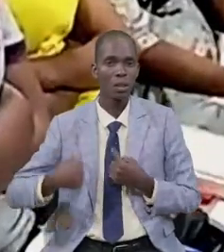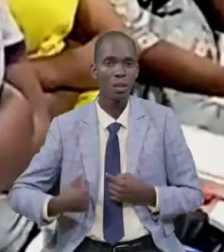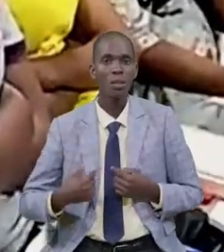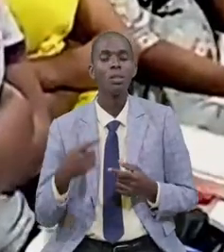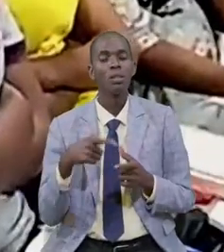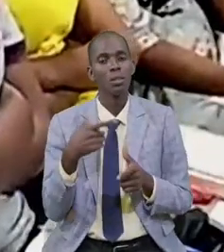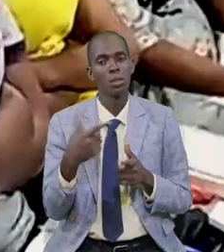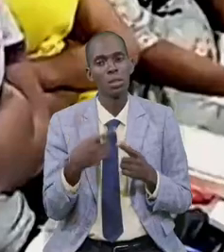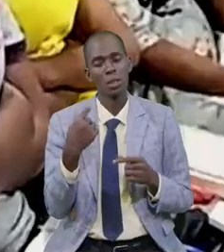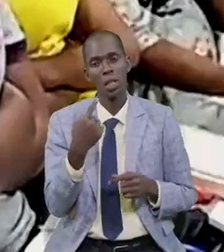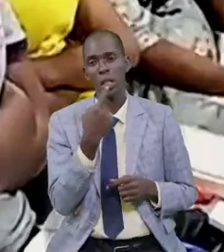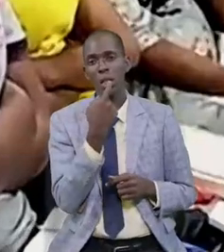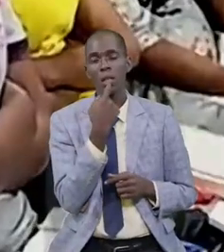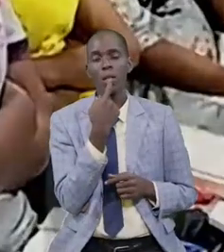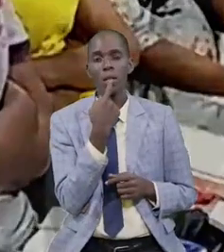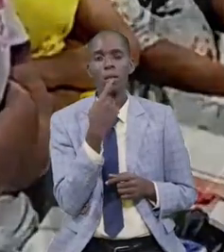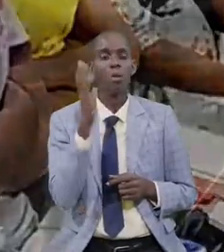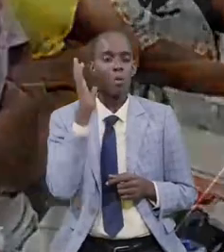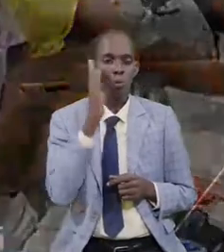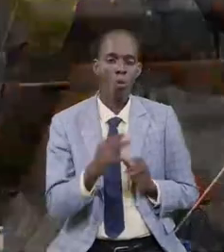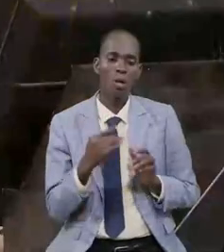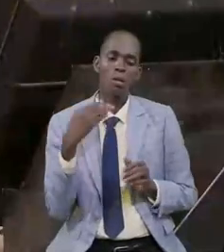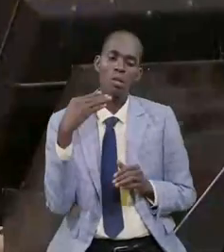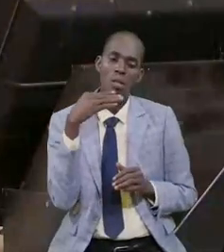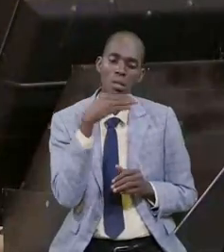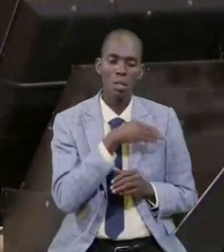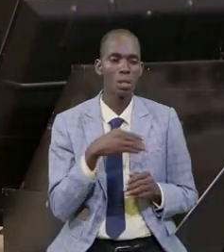la bouche va mentir.